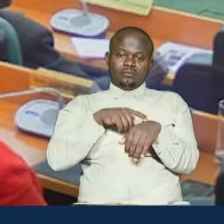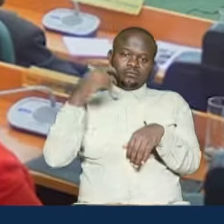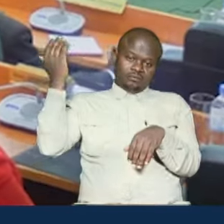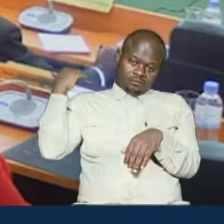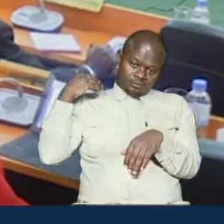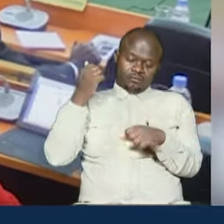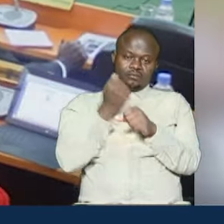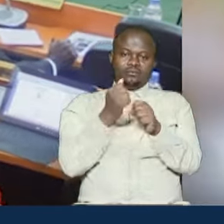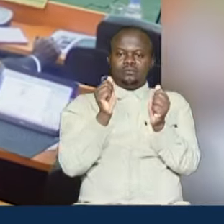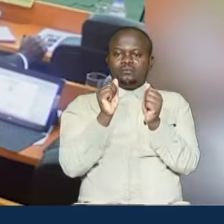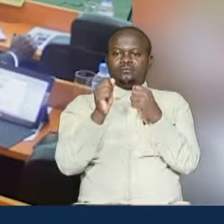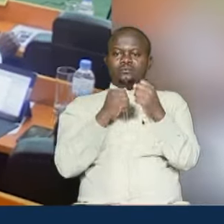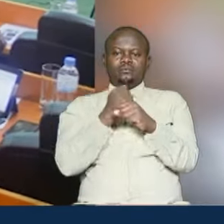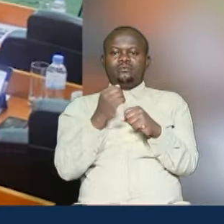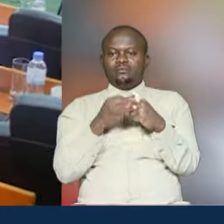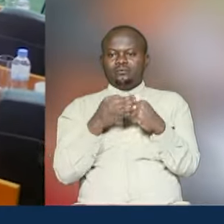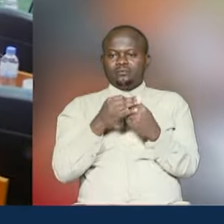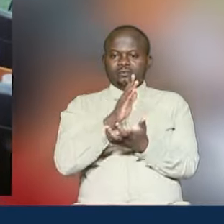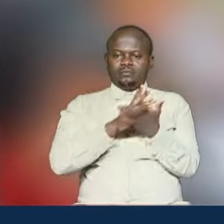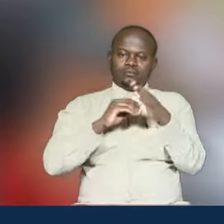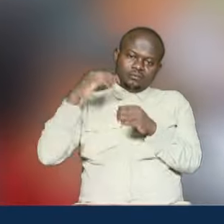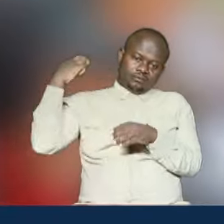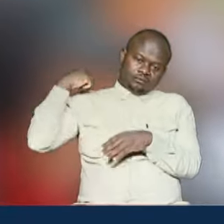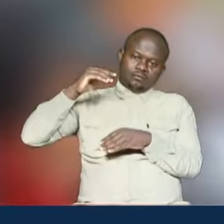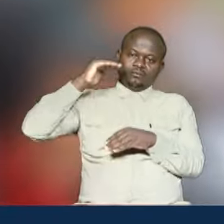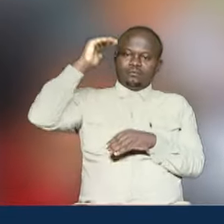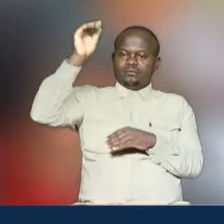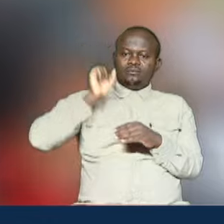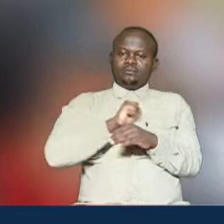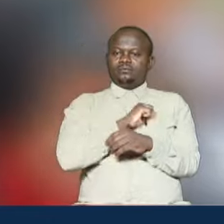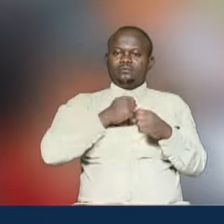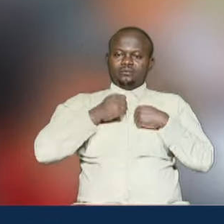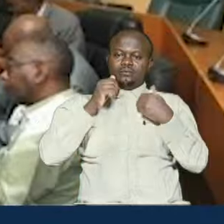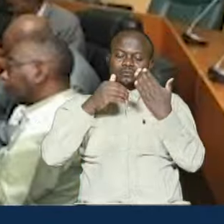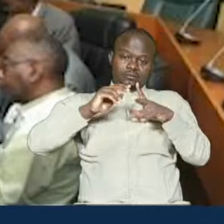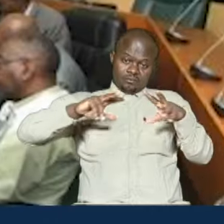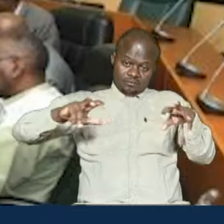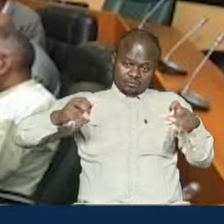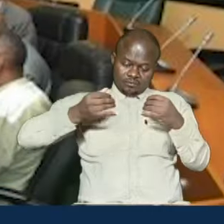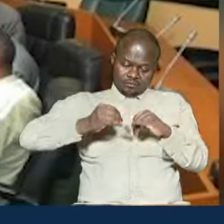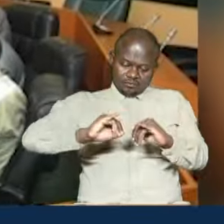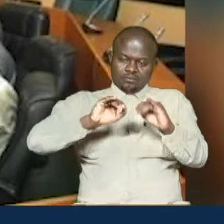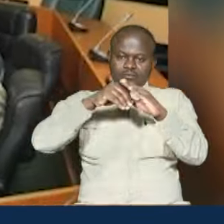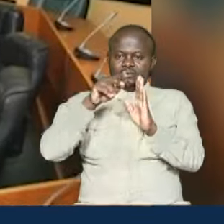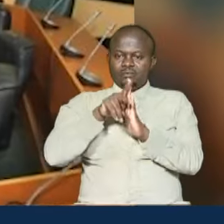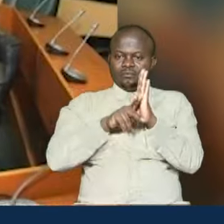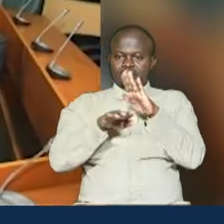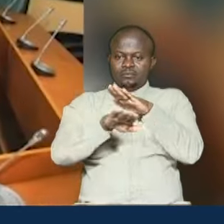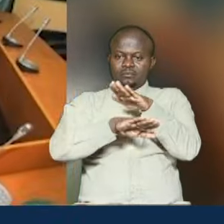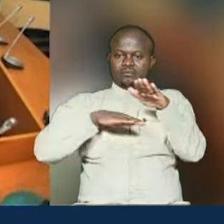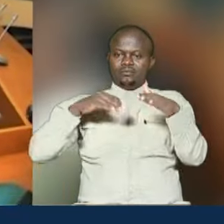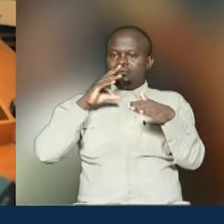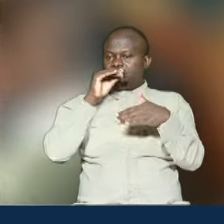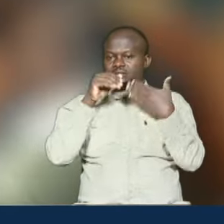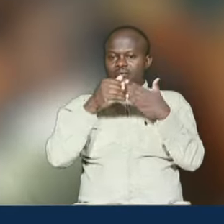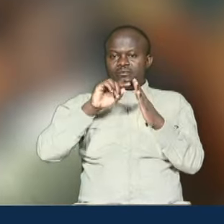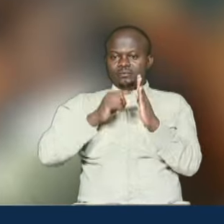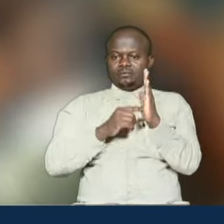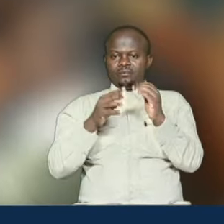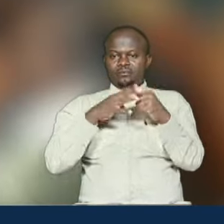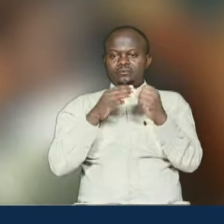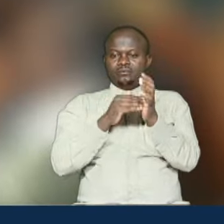y'imyaka 8. Zimwe mu nshingano nyamukuru za Sena y'u Rwanda no kugenzura ishyirwa mu bikorwa ry'amahame remezo avugwa mu ngingo ya 9